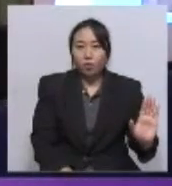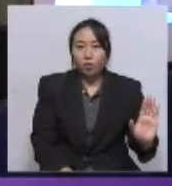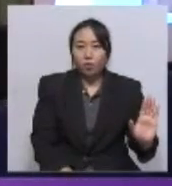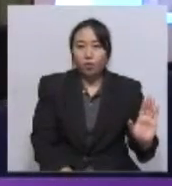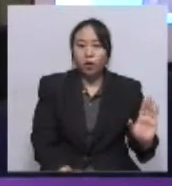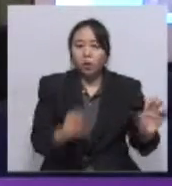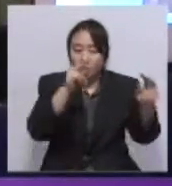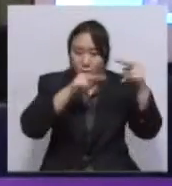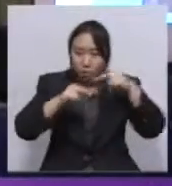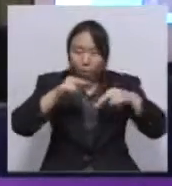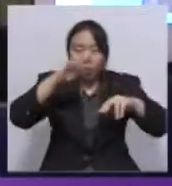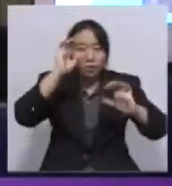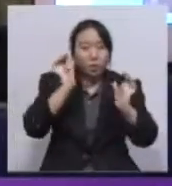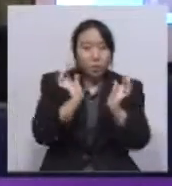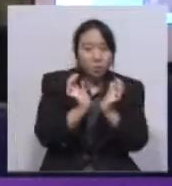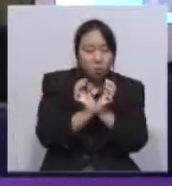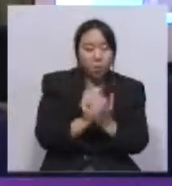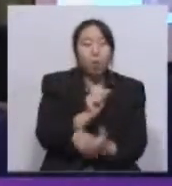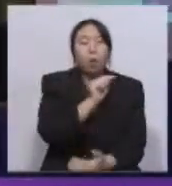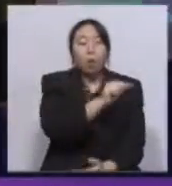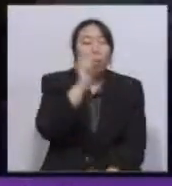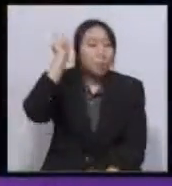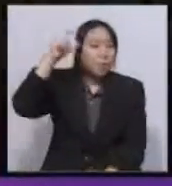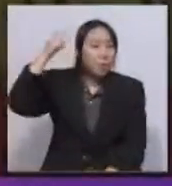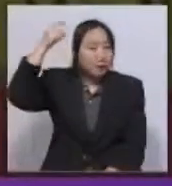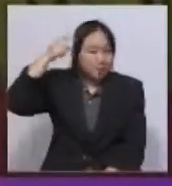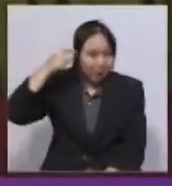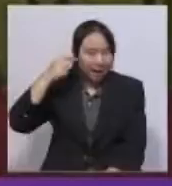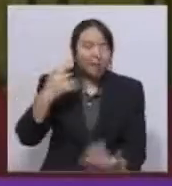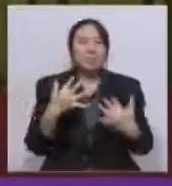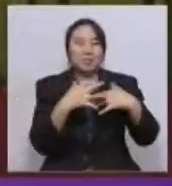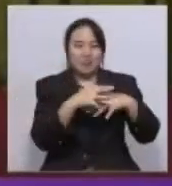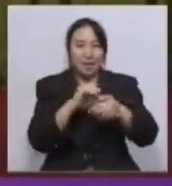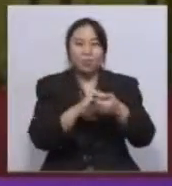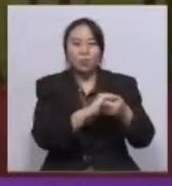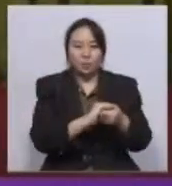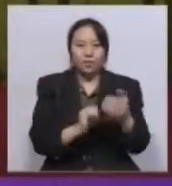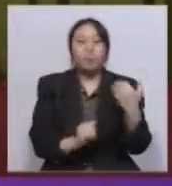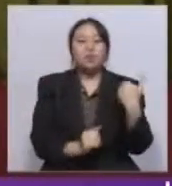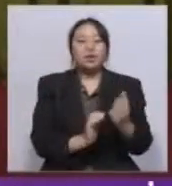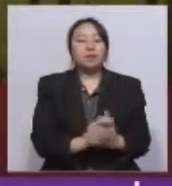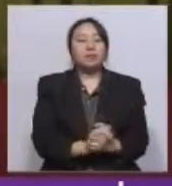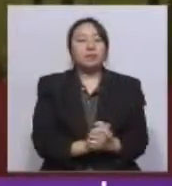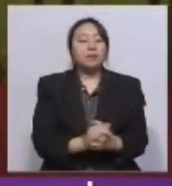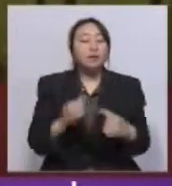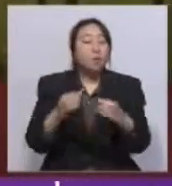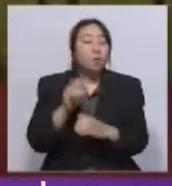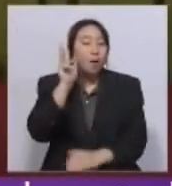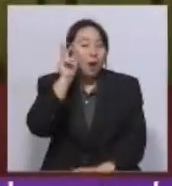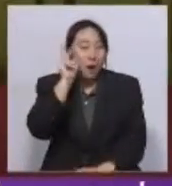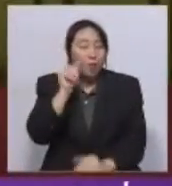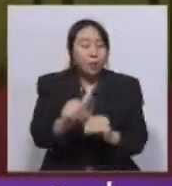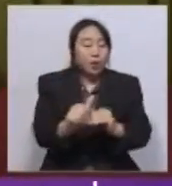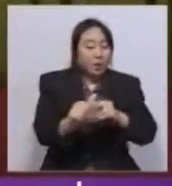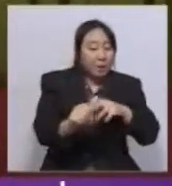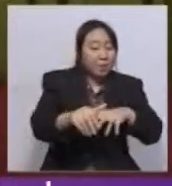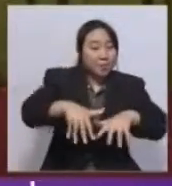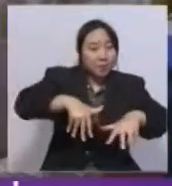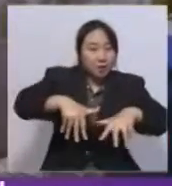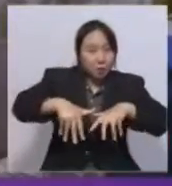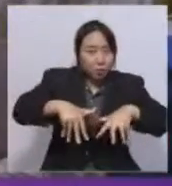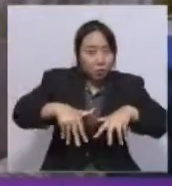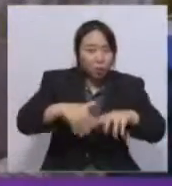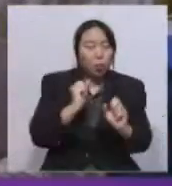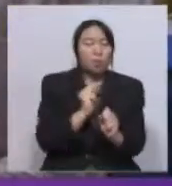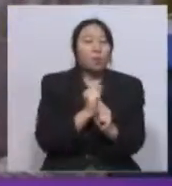างปกครองทางตำรวจของฝั่งเมียนมาด้วยนะครับ สื่อมวลชนแกนนำภาคประชาชนและเจ้าหน้าที่